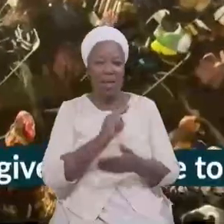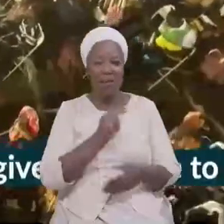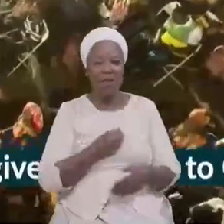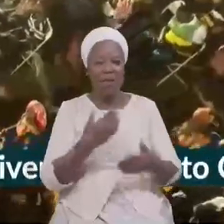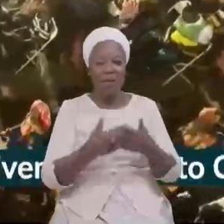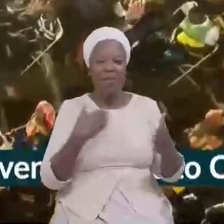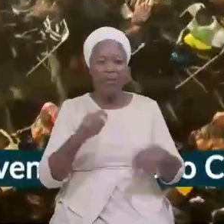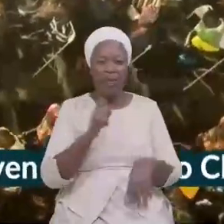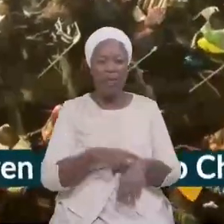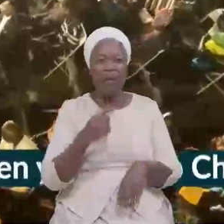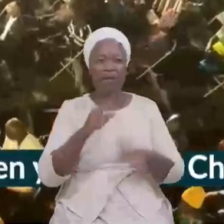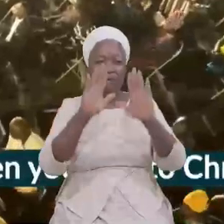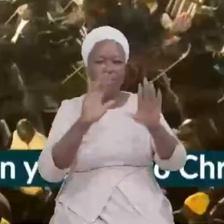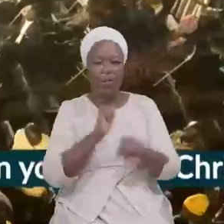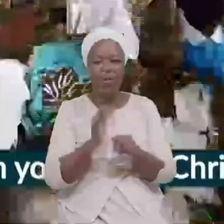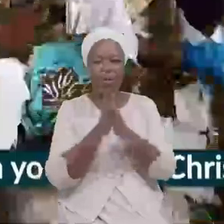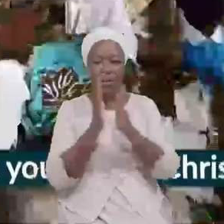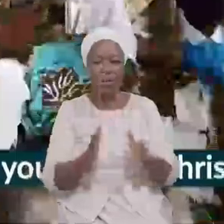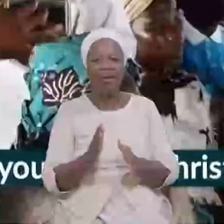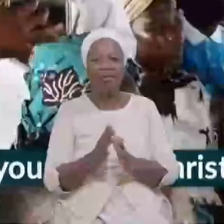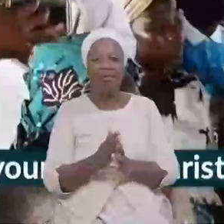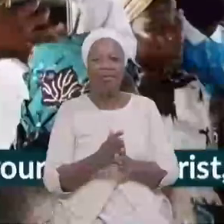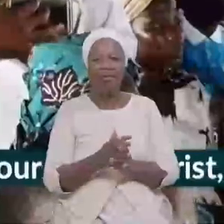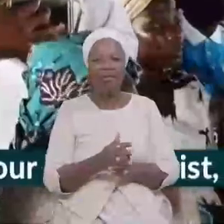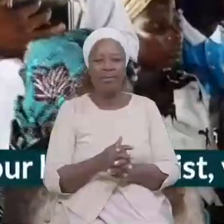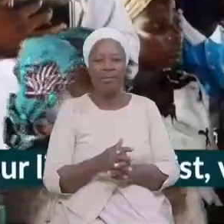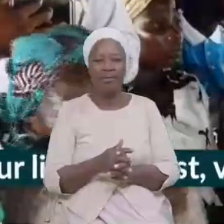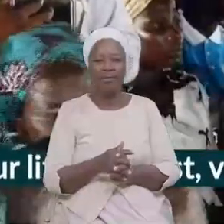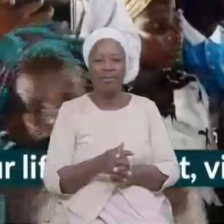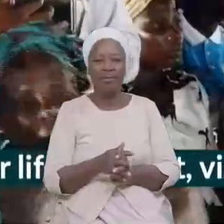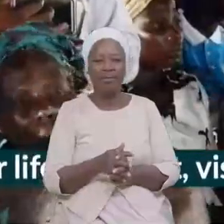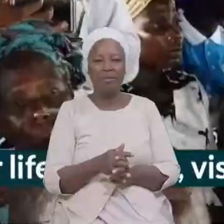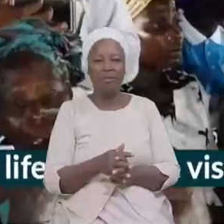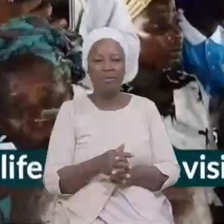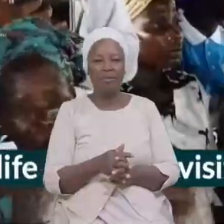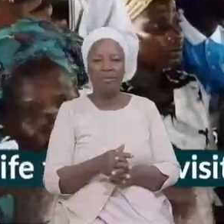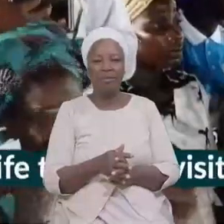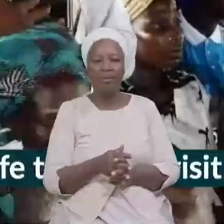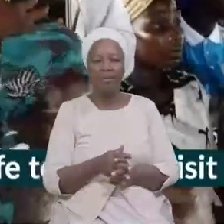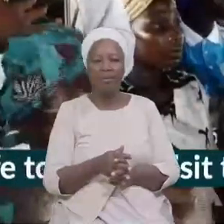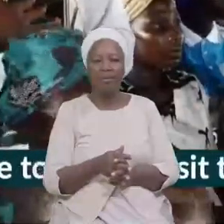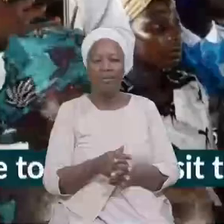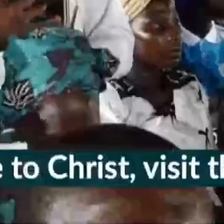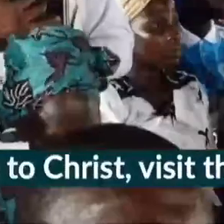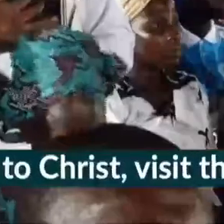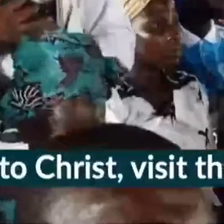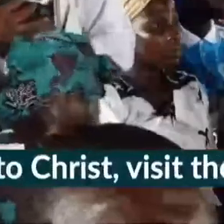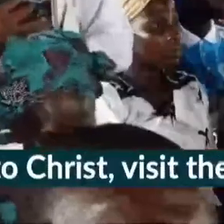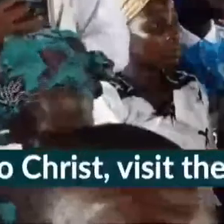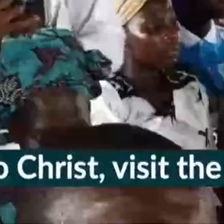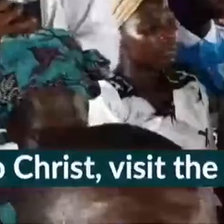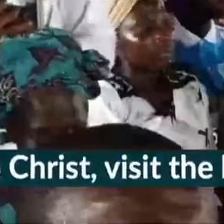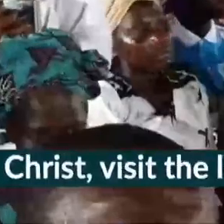Que notre pasteur prenne maintenant le relais avant l'heure de la prière pour les miracles.